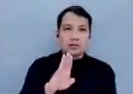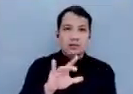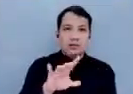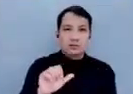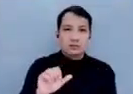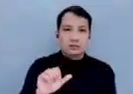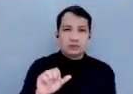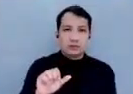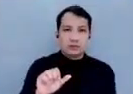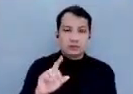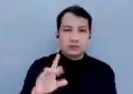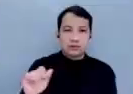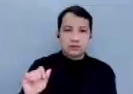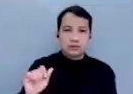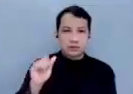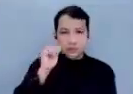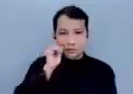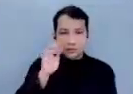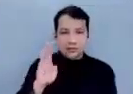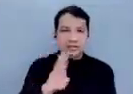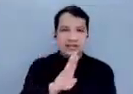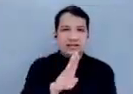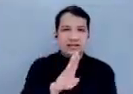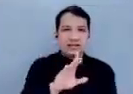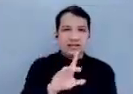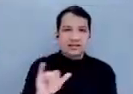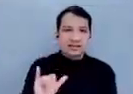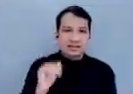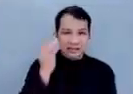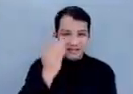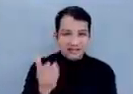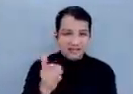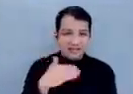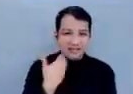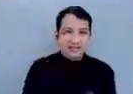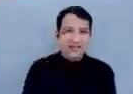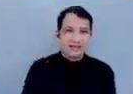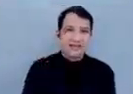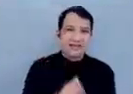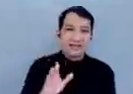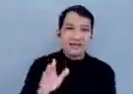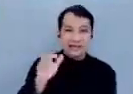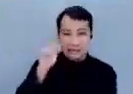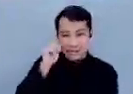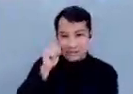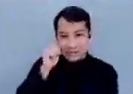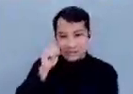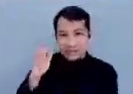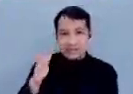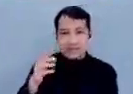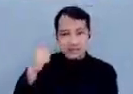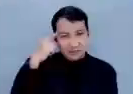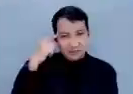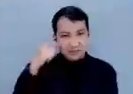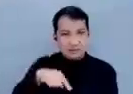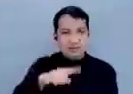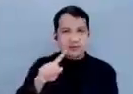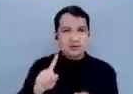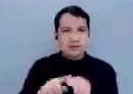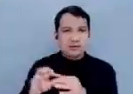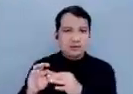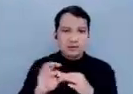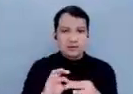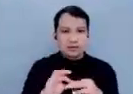ko sa Kadenang Ginto, blithe siya, di ba? Correct. Alam nyo, hindi nakakapagtakang si Andrea nga talaga yung maiisip mo dahil ibinasi yung pangalan